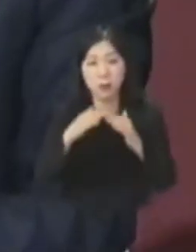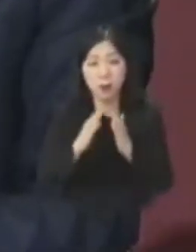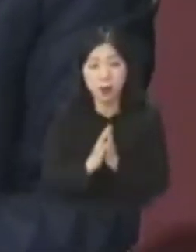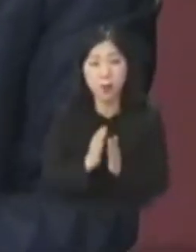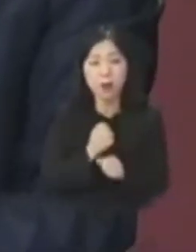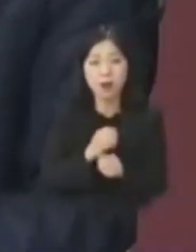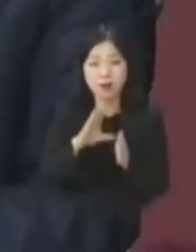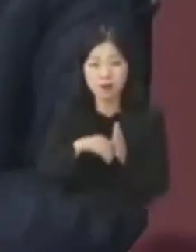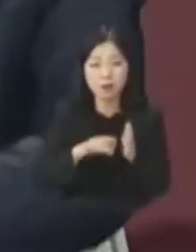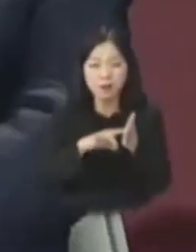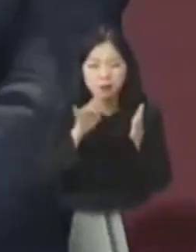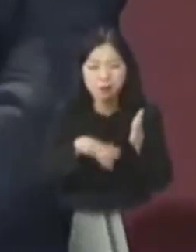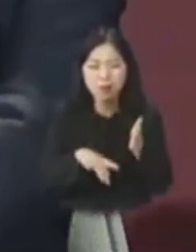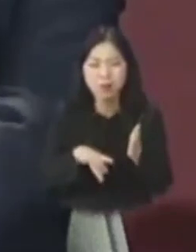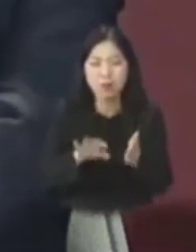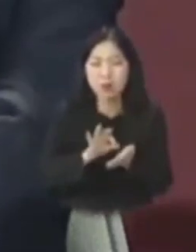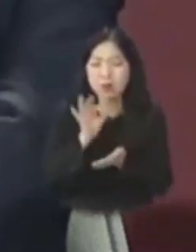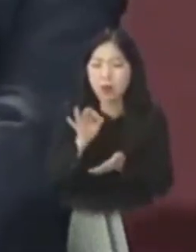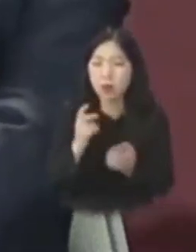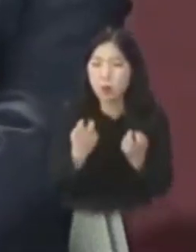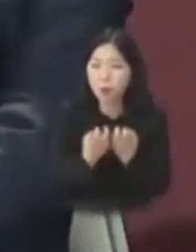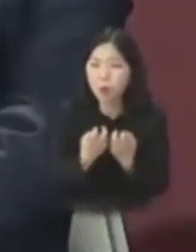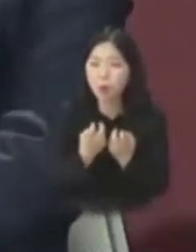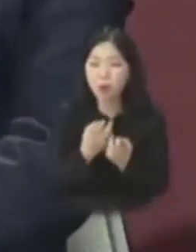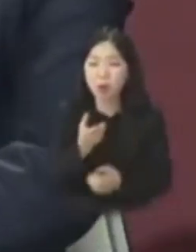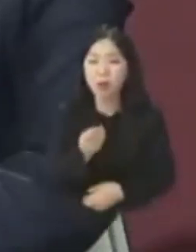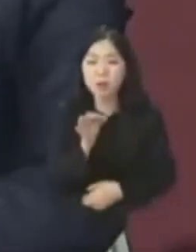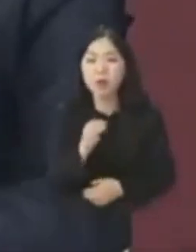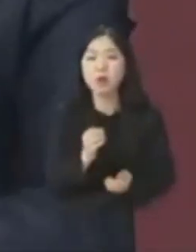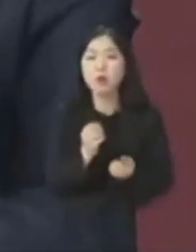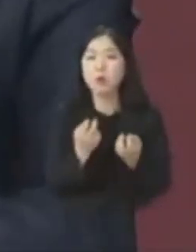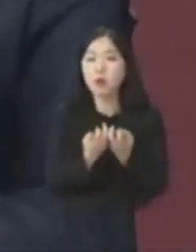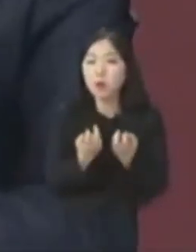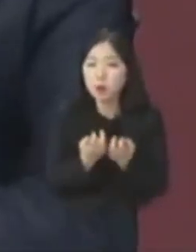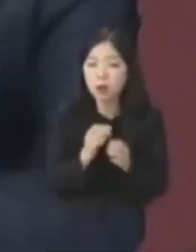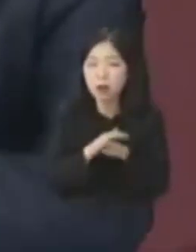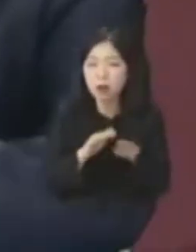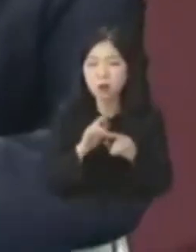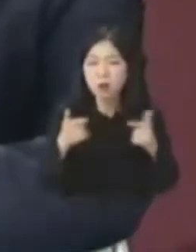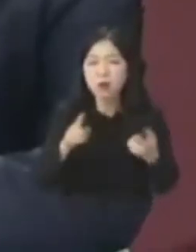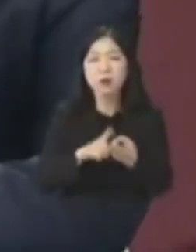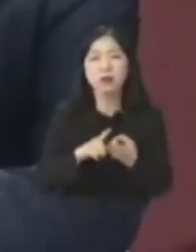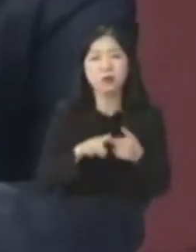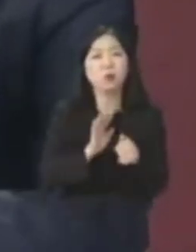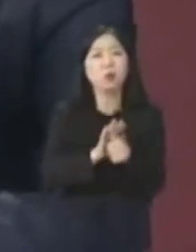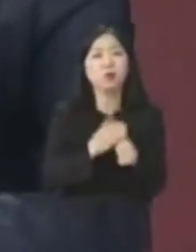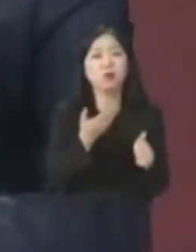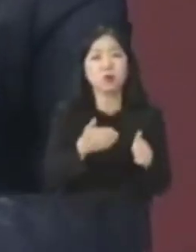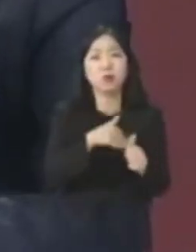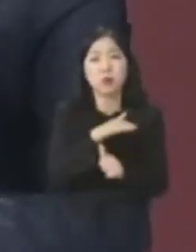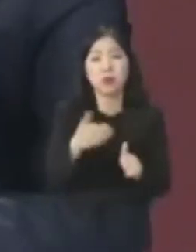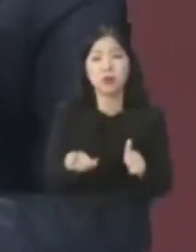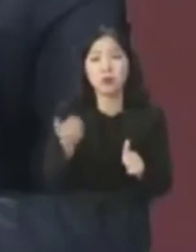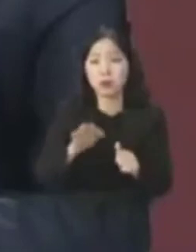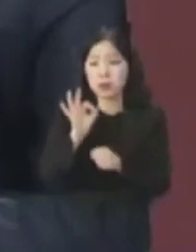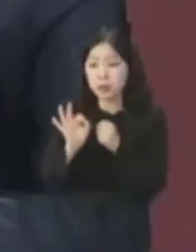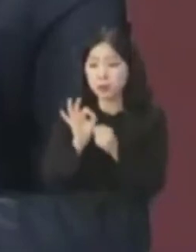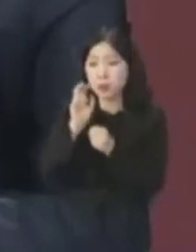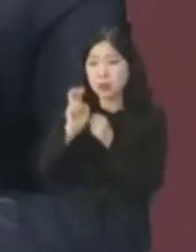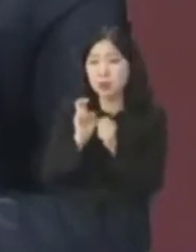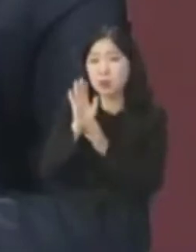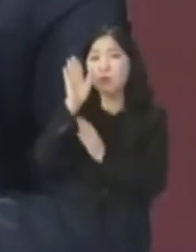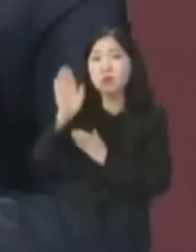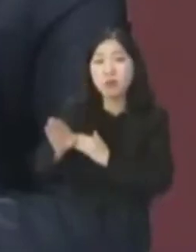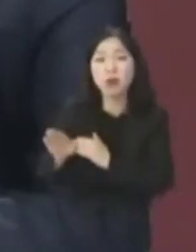그 밀린 세금을 네. 어떻게 해야 되는지 임대료는 어떻게 해야 되는지 뭐 이런 것까지 지원을 하는 판에 뭐 10년 20년